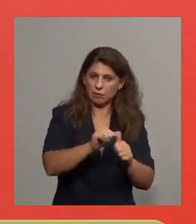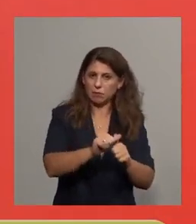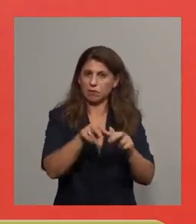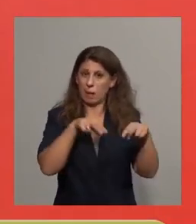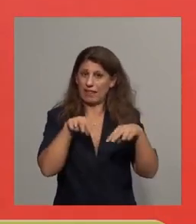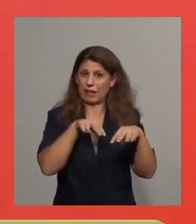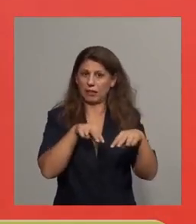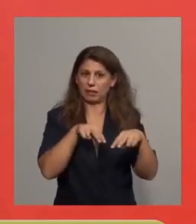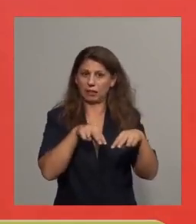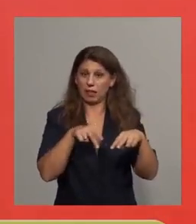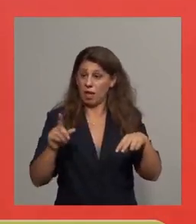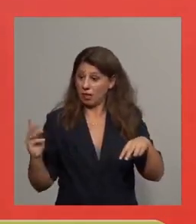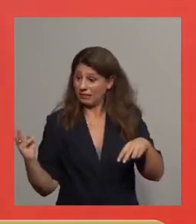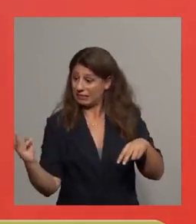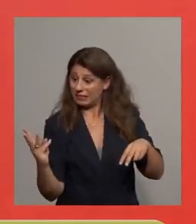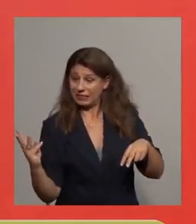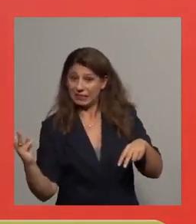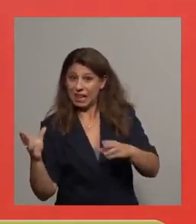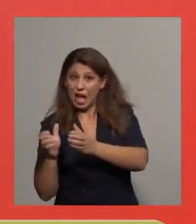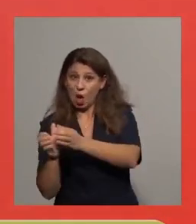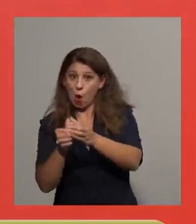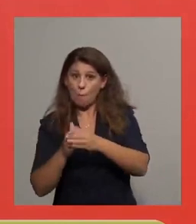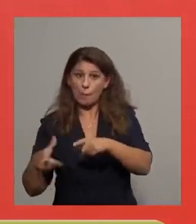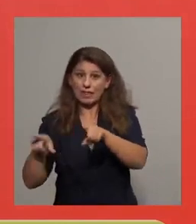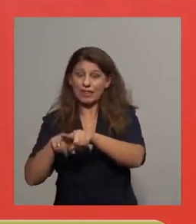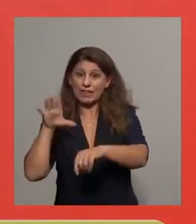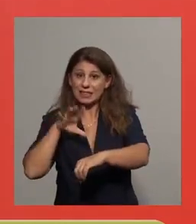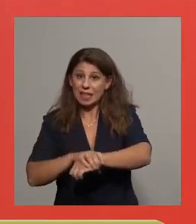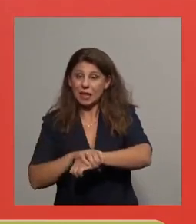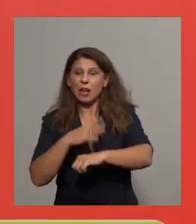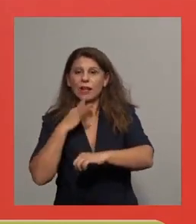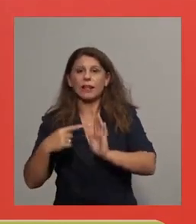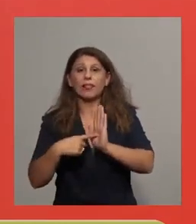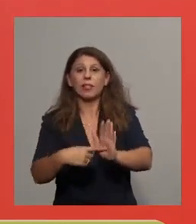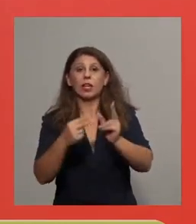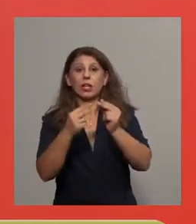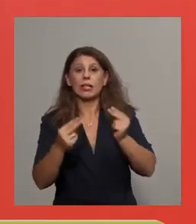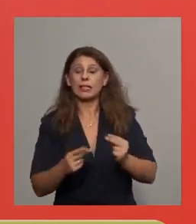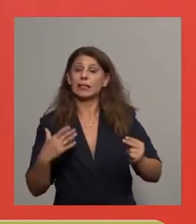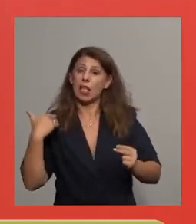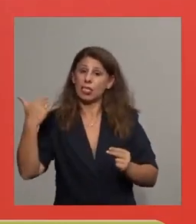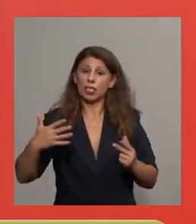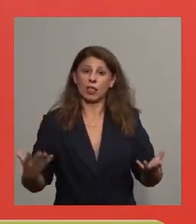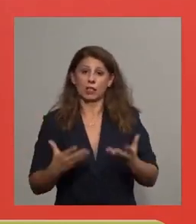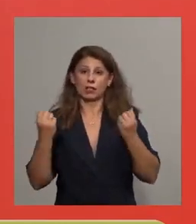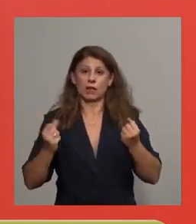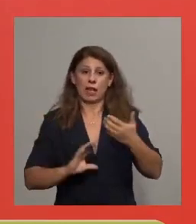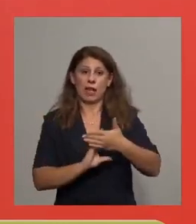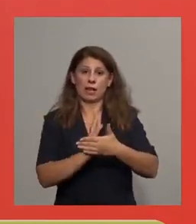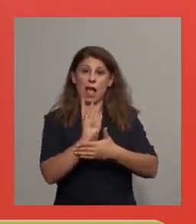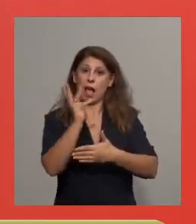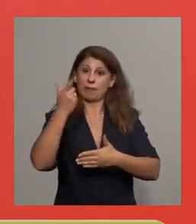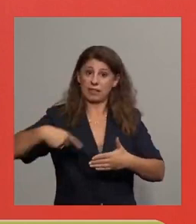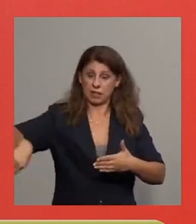όλα συνένοχοι γιατί προβάλλουν ως λύση που θα εξασφαλίσει την ανάπτυξη για